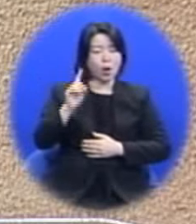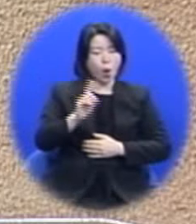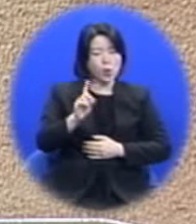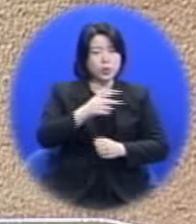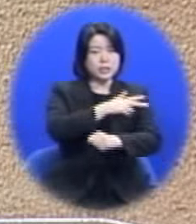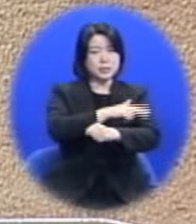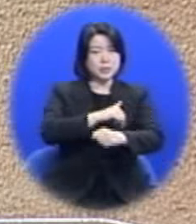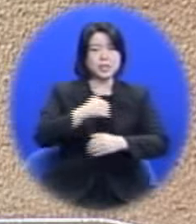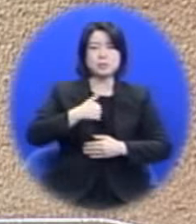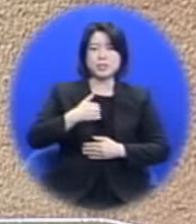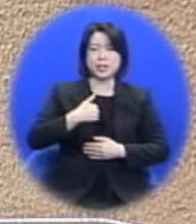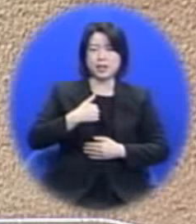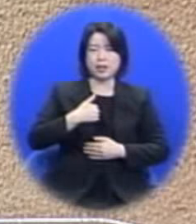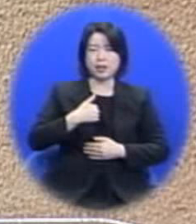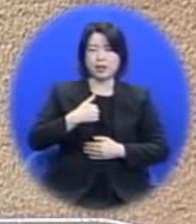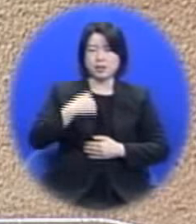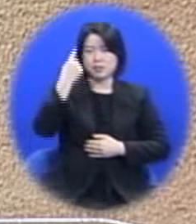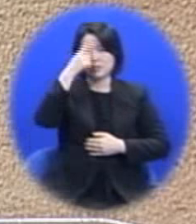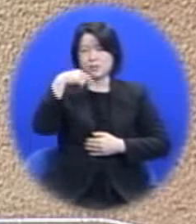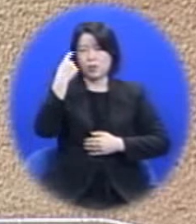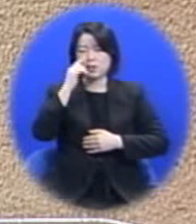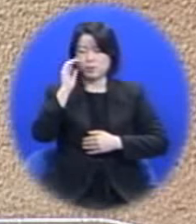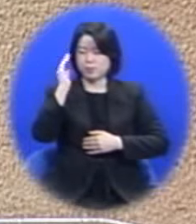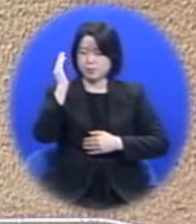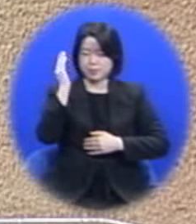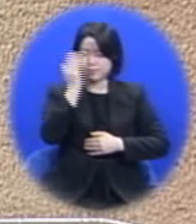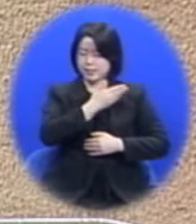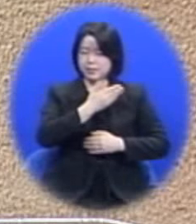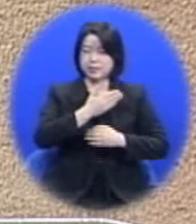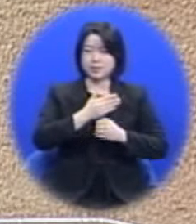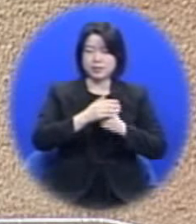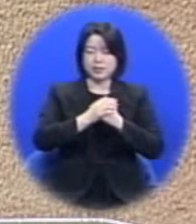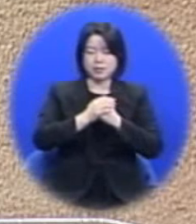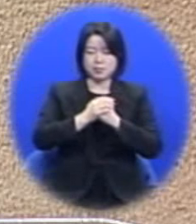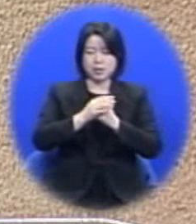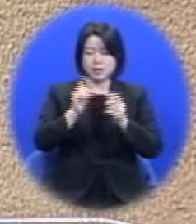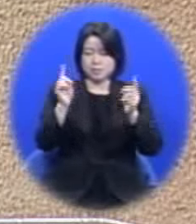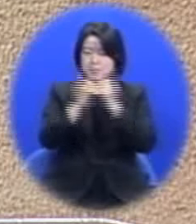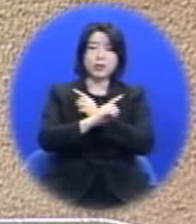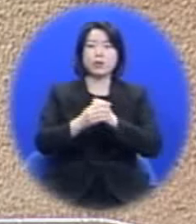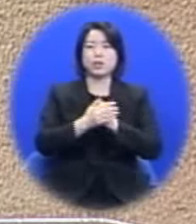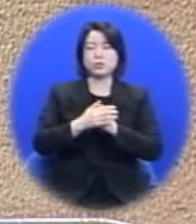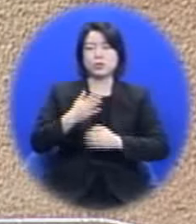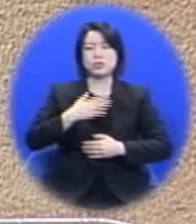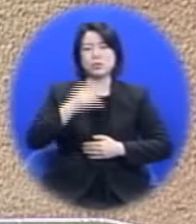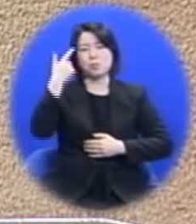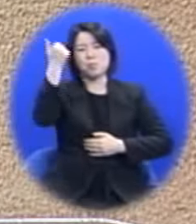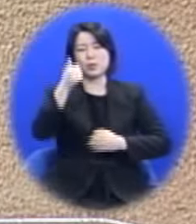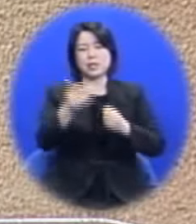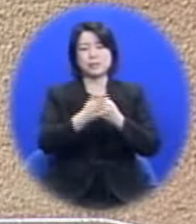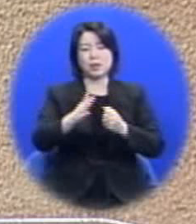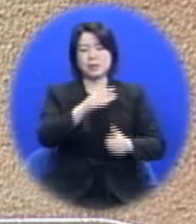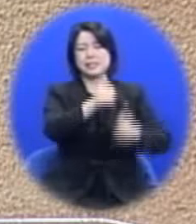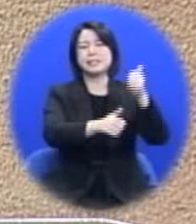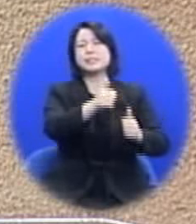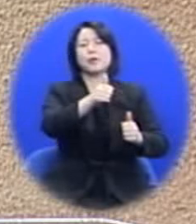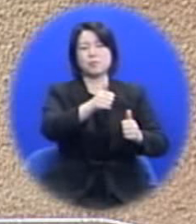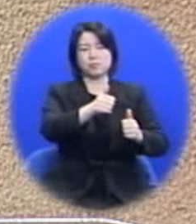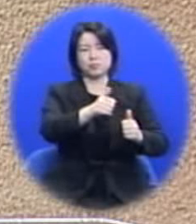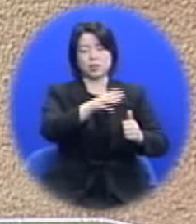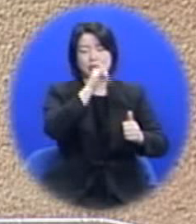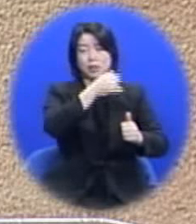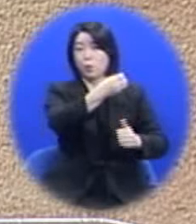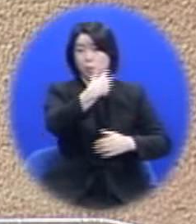저에게 아주 뭐 얼굴이 싹 변한 얼굴로 목사님 저 목사님 때문에 시험 들었어요. 뭐